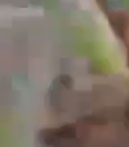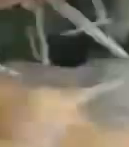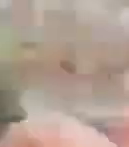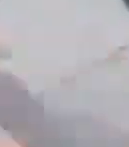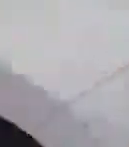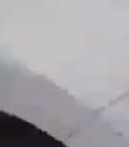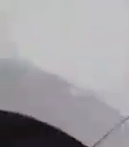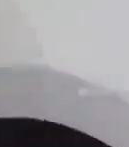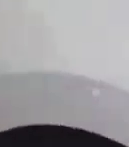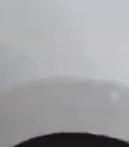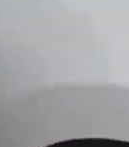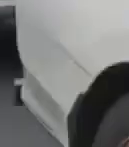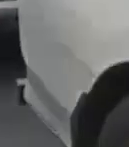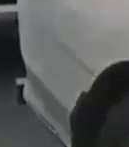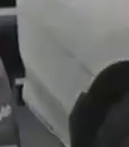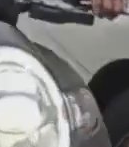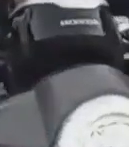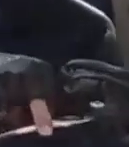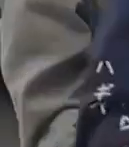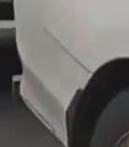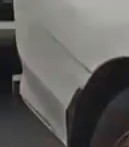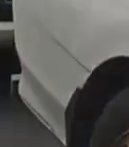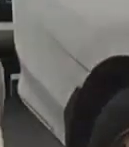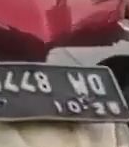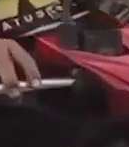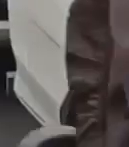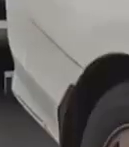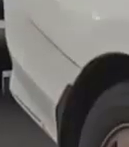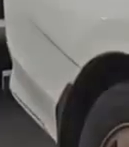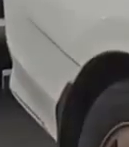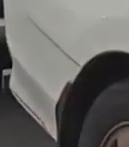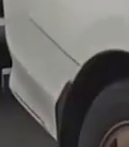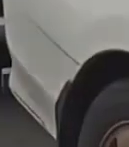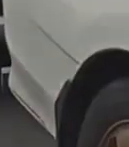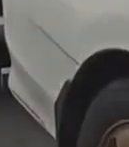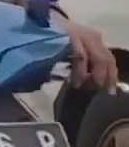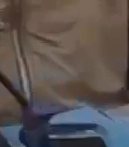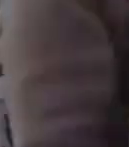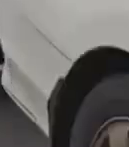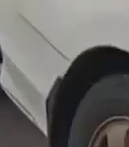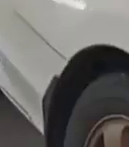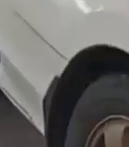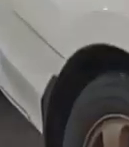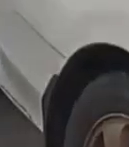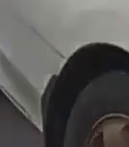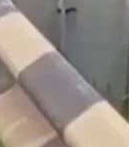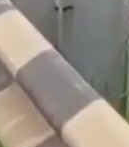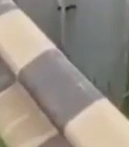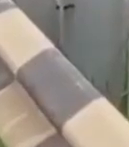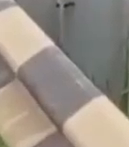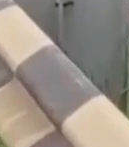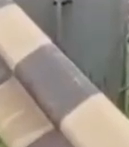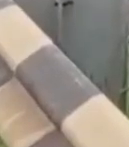Laju kendaraan tersendat akibat aktivitas warga sehari jelang Lebaran di sekitar Pasar Songgom. Antrian kendaraan bahkan